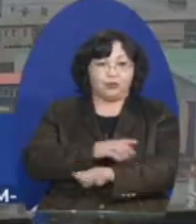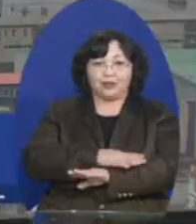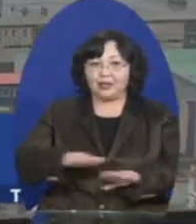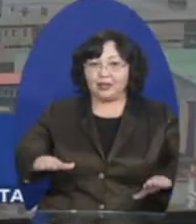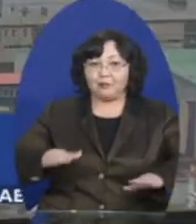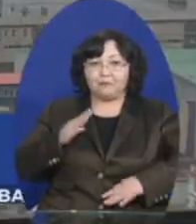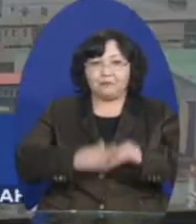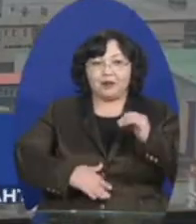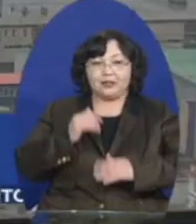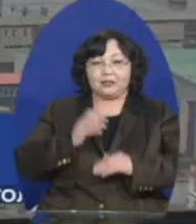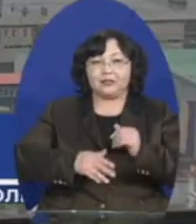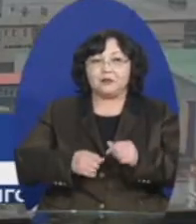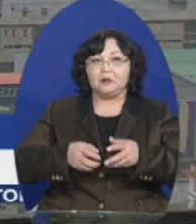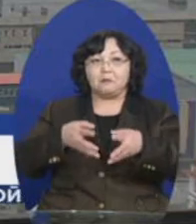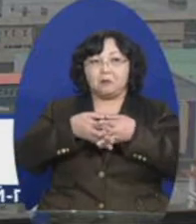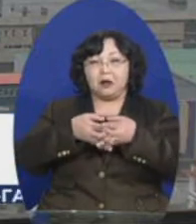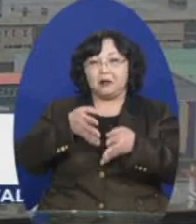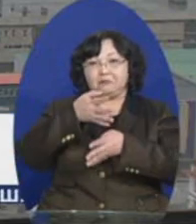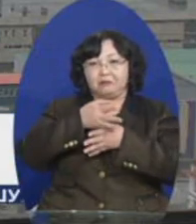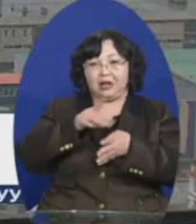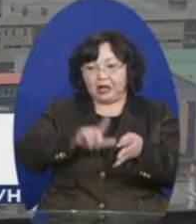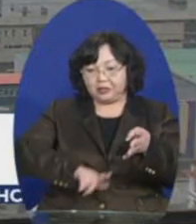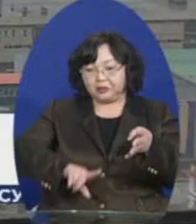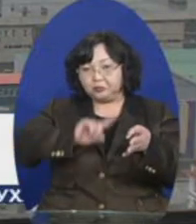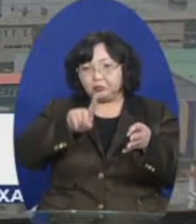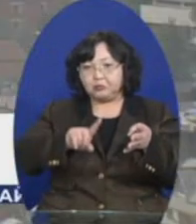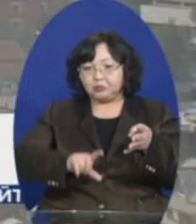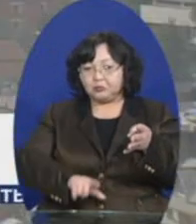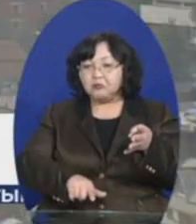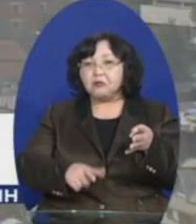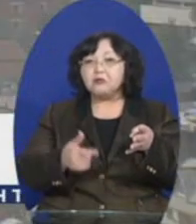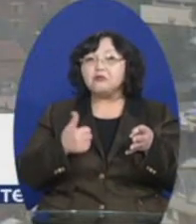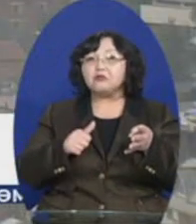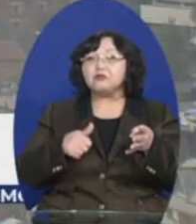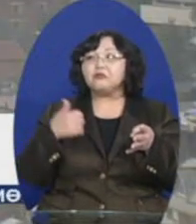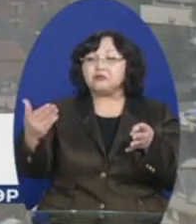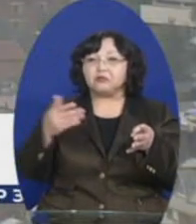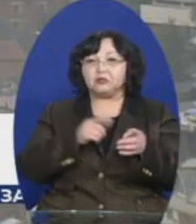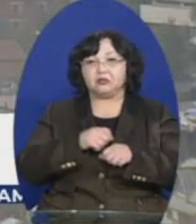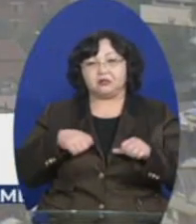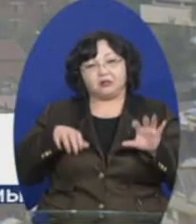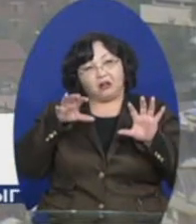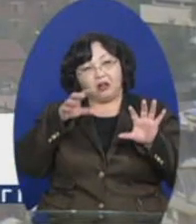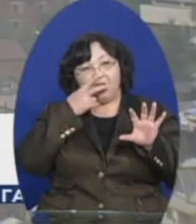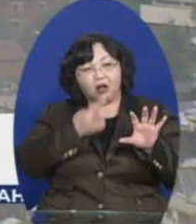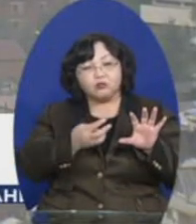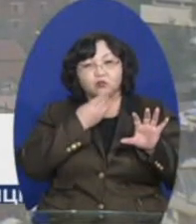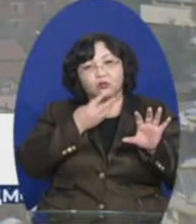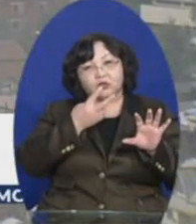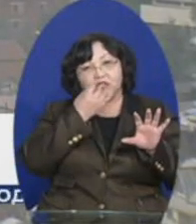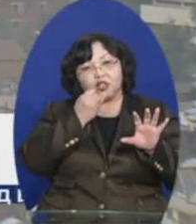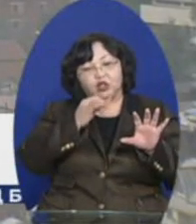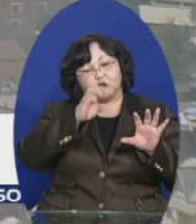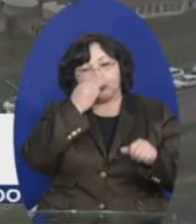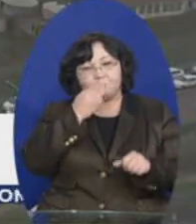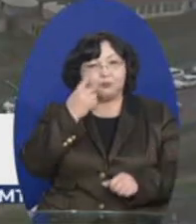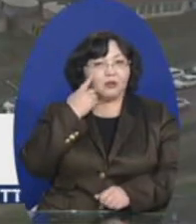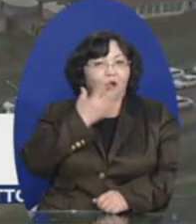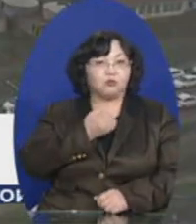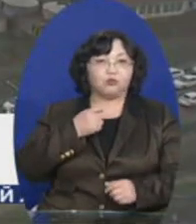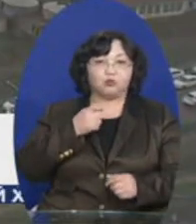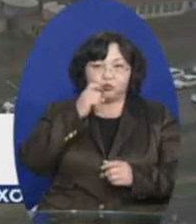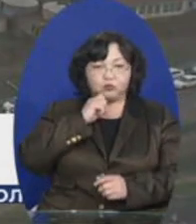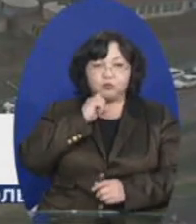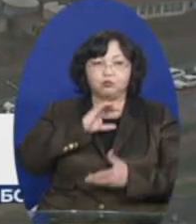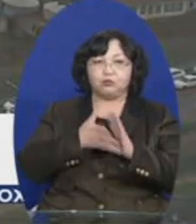баригдсан орон сууцны байрлалын газрын зөвшөөрлийг хин дарга үед олгосныг иргэд мэдхийг хүсэж байна. Гэтэл их их газрын зөвшөөрлийг дүүргээс олгосон